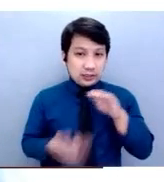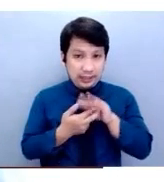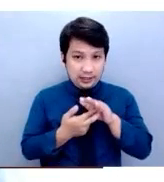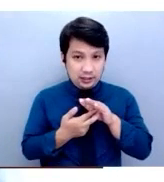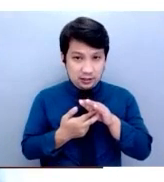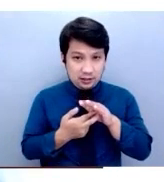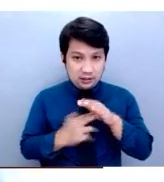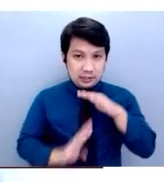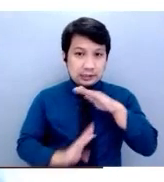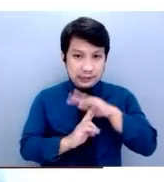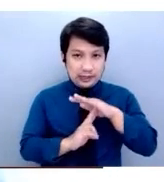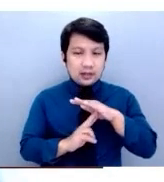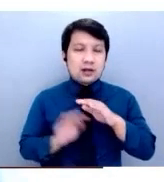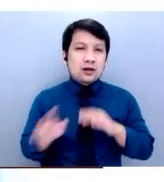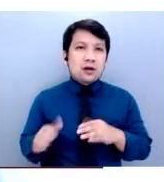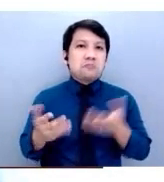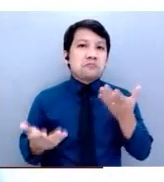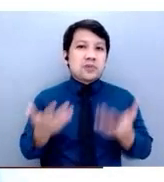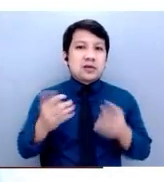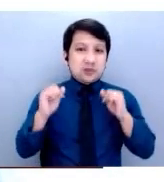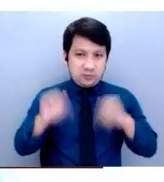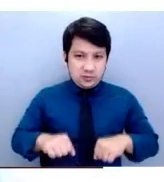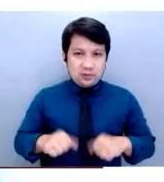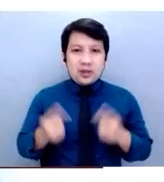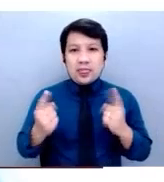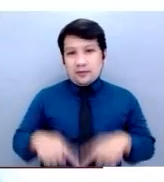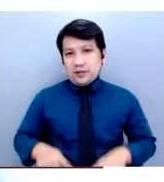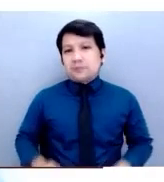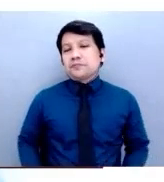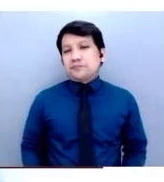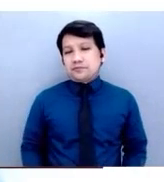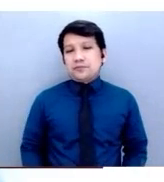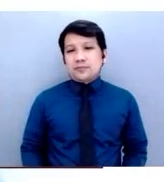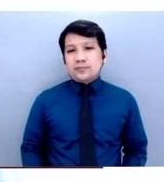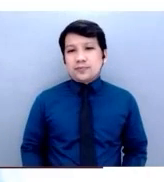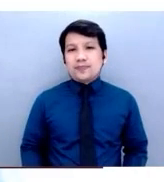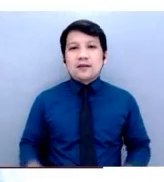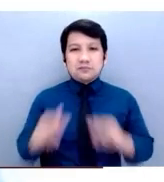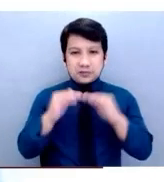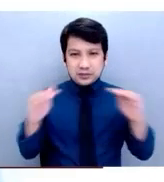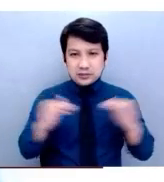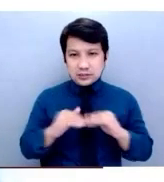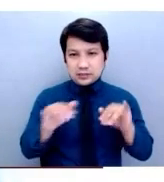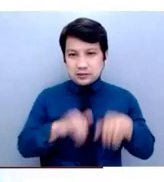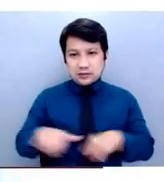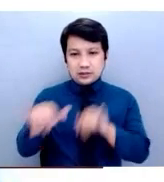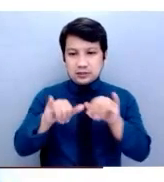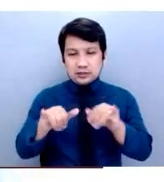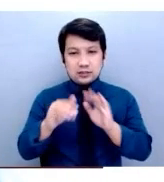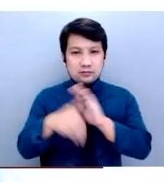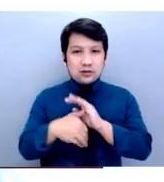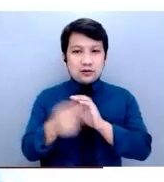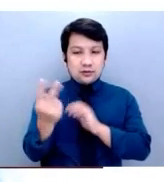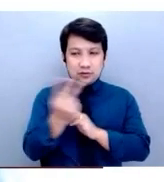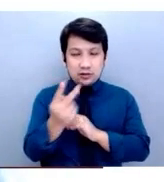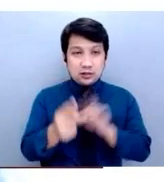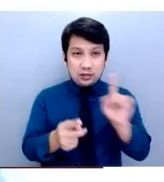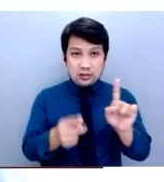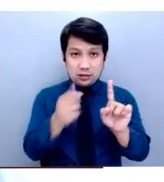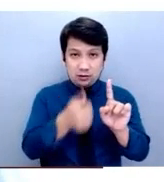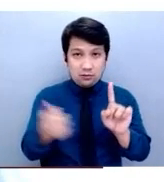nag-retire. No? So, maaaring mangyari yan na sabay-sabay yung isang commissioner at dalawang